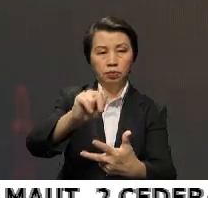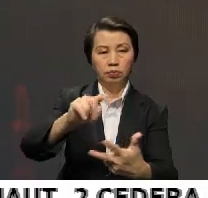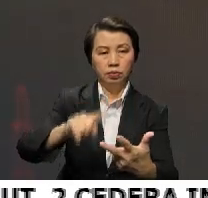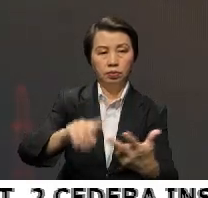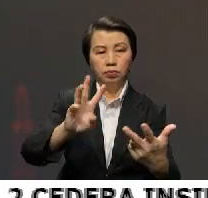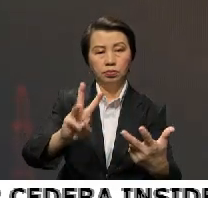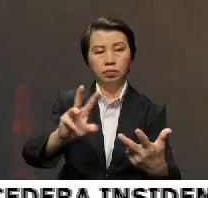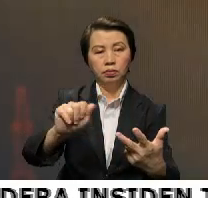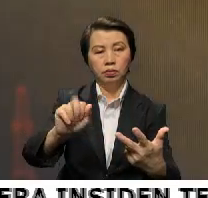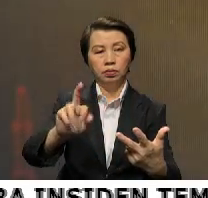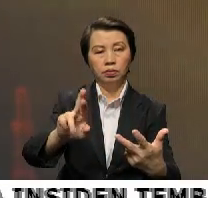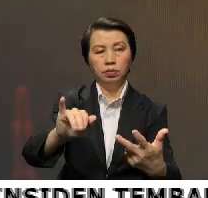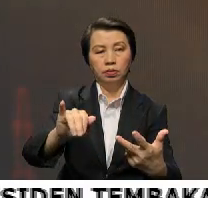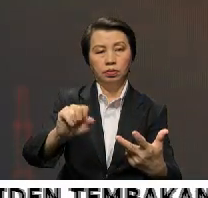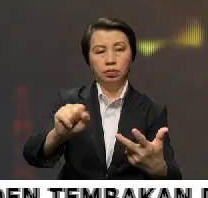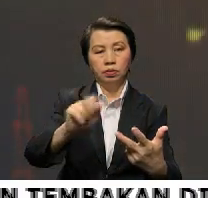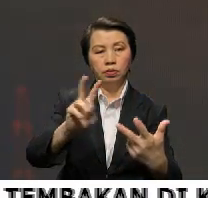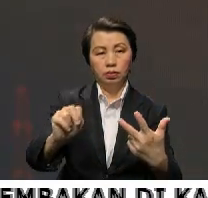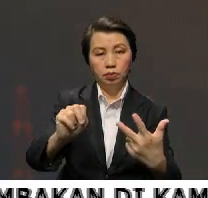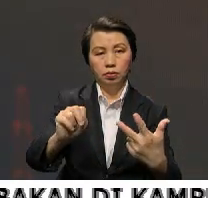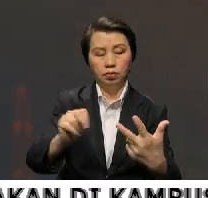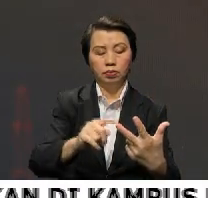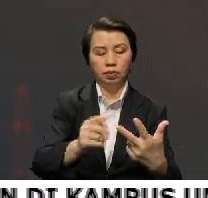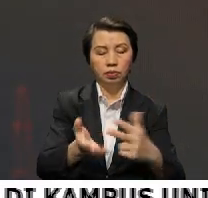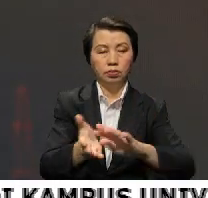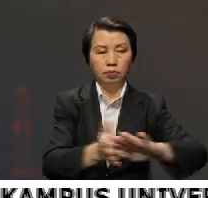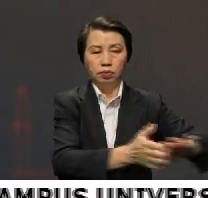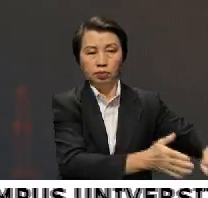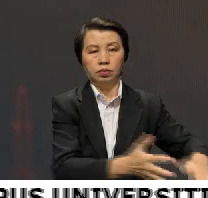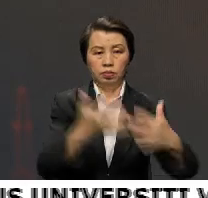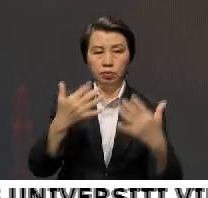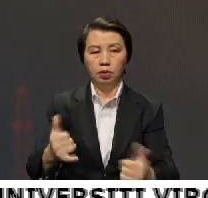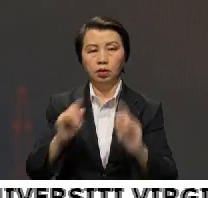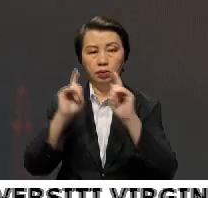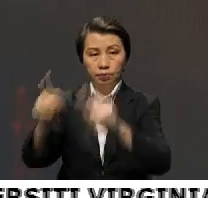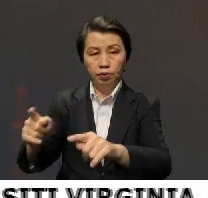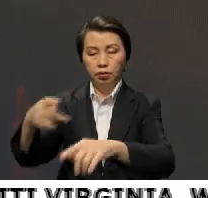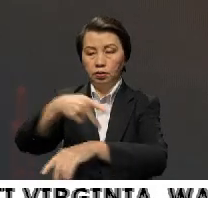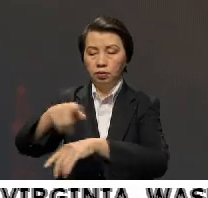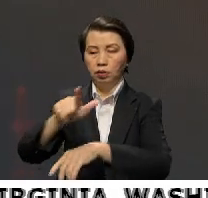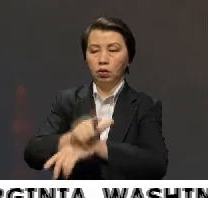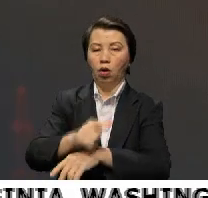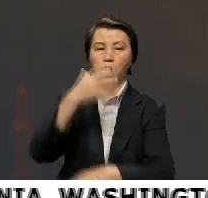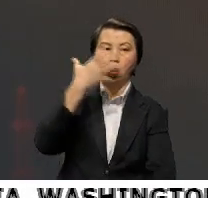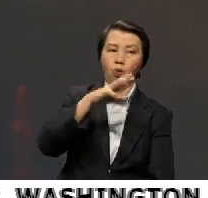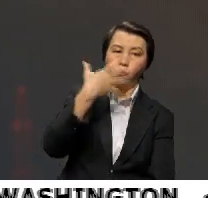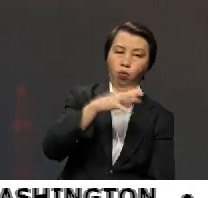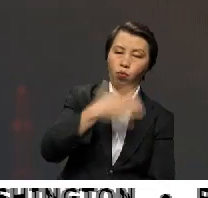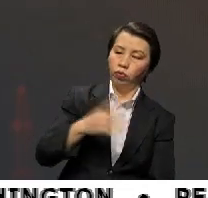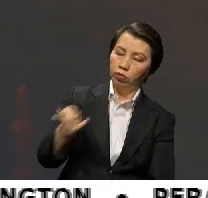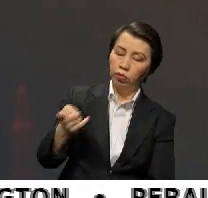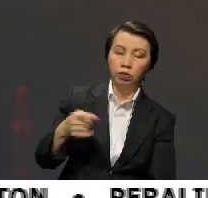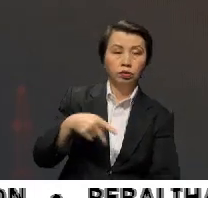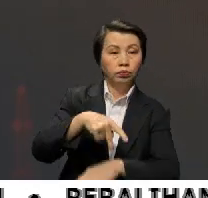Barisan. Dan seterusnya penonton, kita akan melintas langsung ke Langkawi, iaitu parlimen yang agak panas yang dikategorikan sebagai